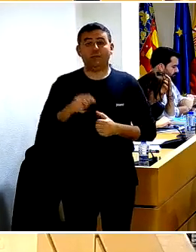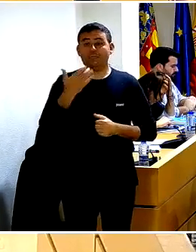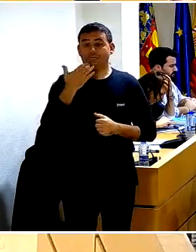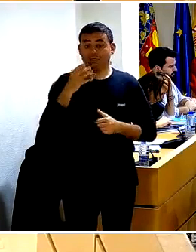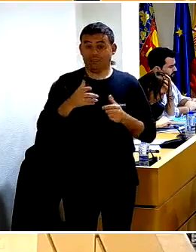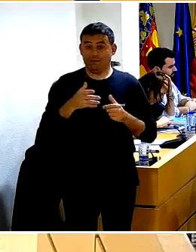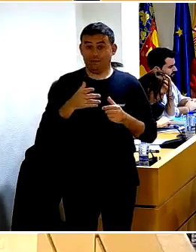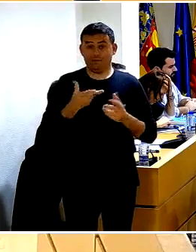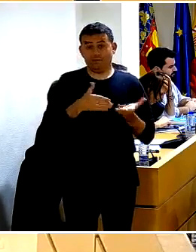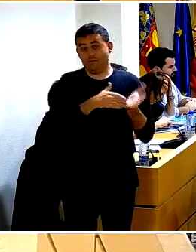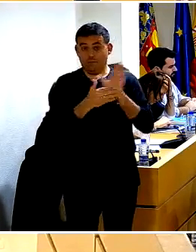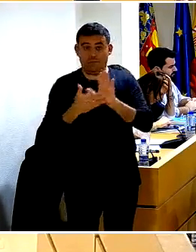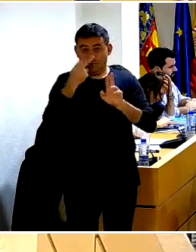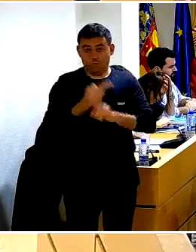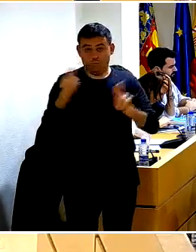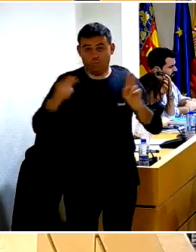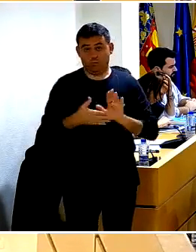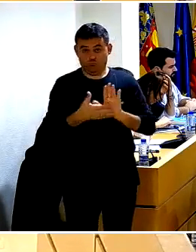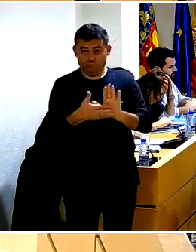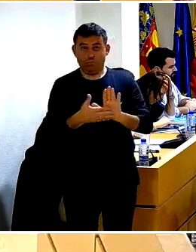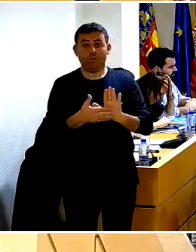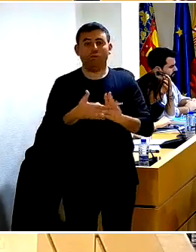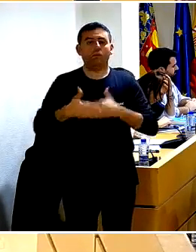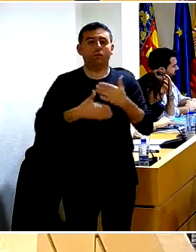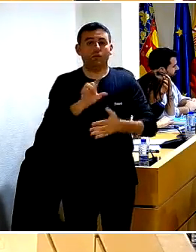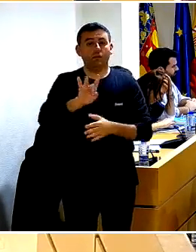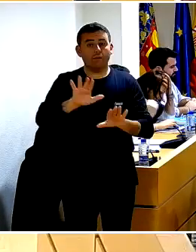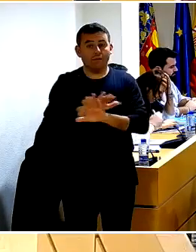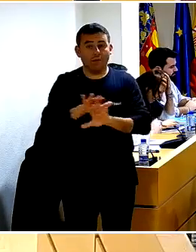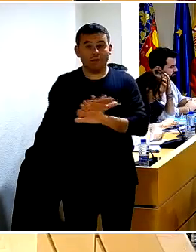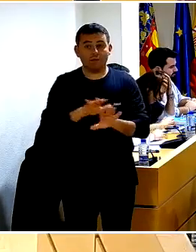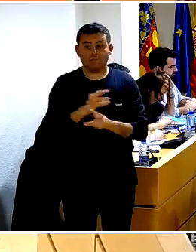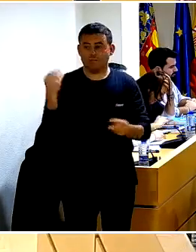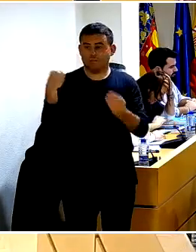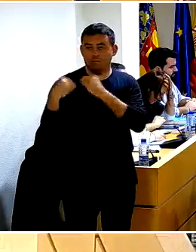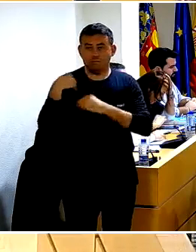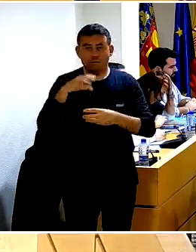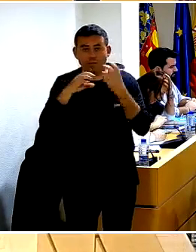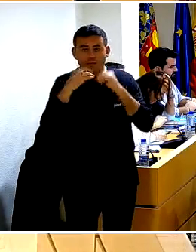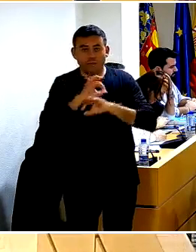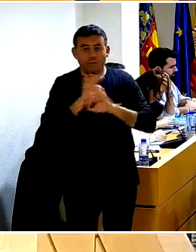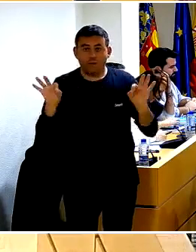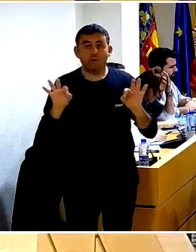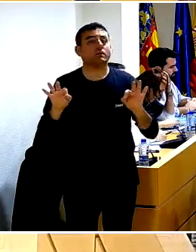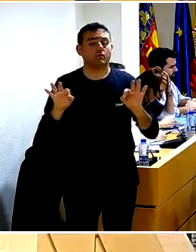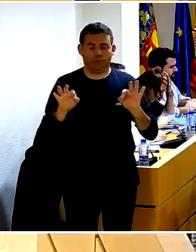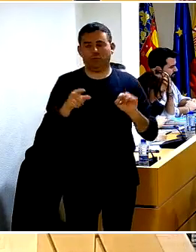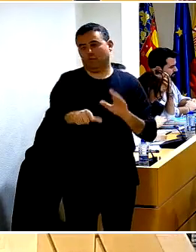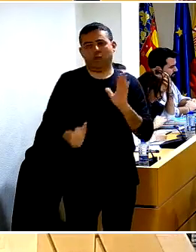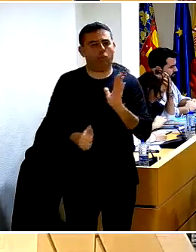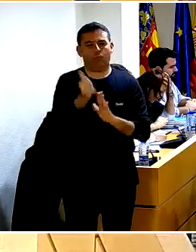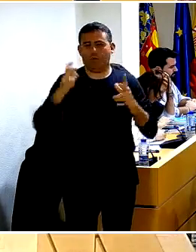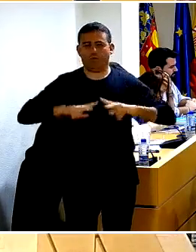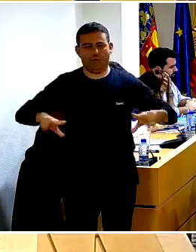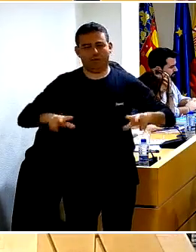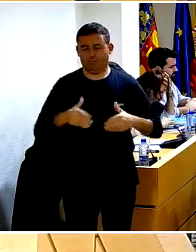s'hagueren presentat reclamacions contra el pressupost i les bases d'execució, se considera definitivament aprovat el pressupost automàticament sense necessitat de prendre nou